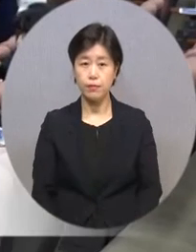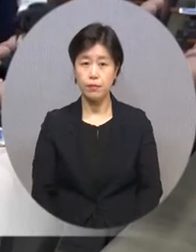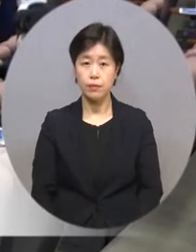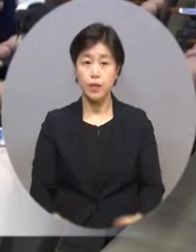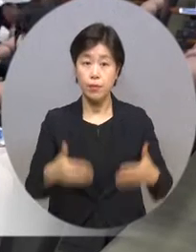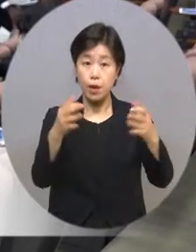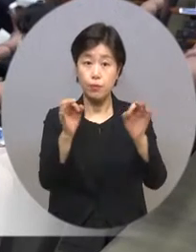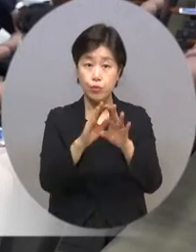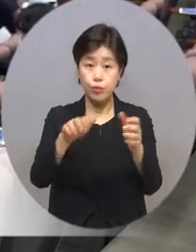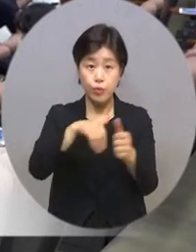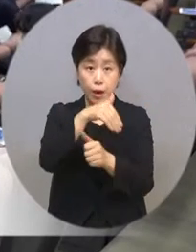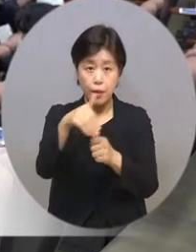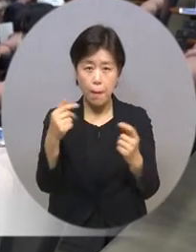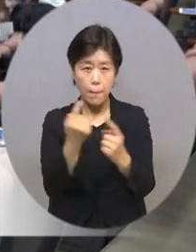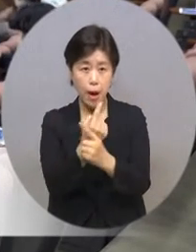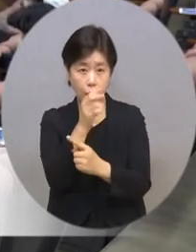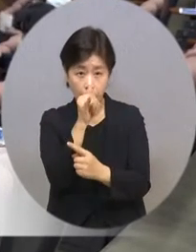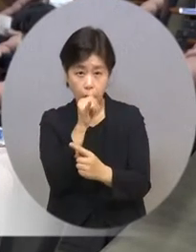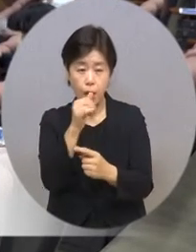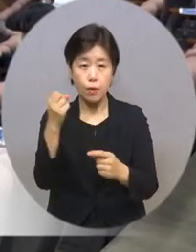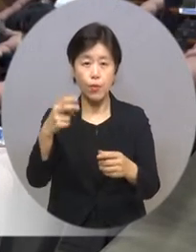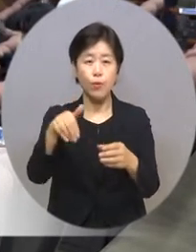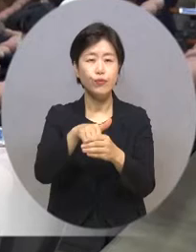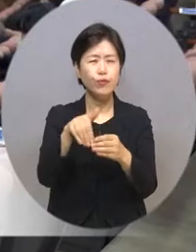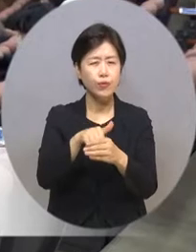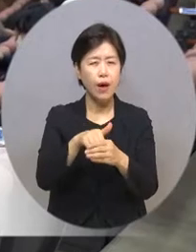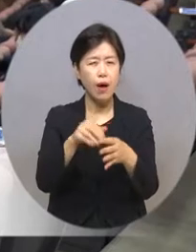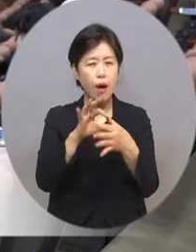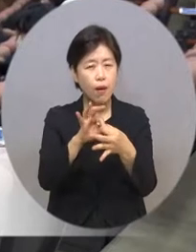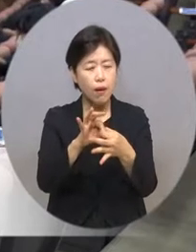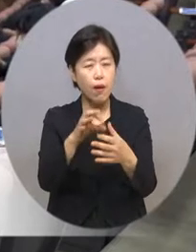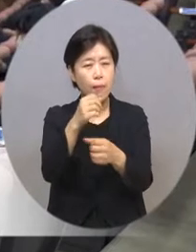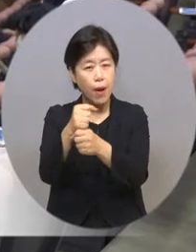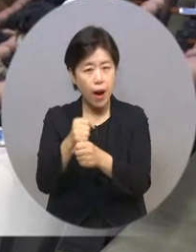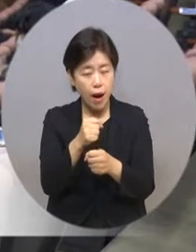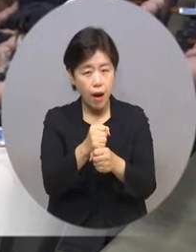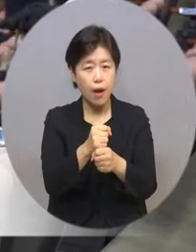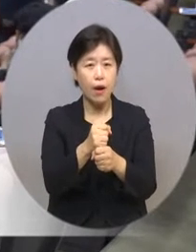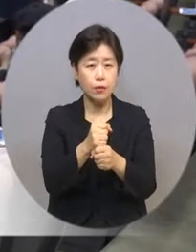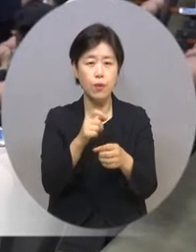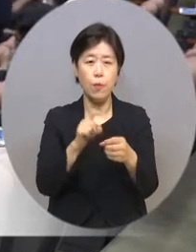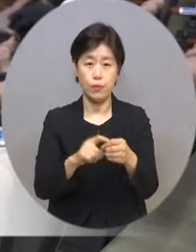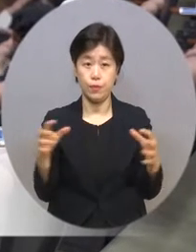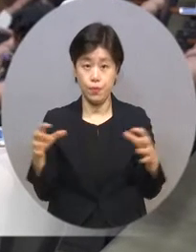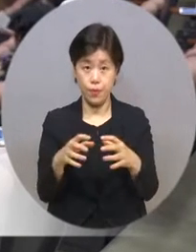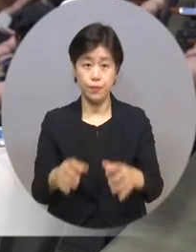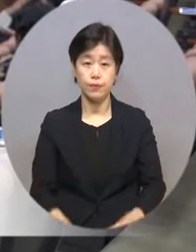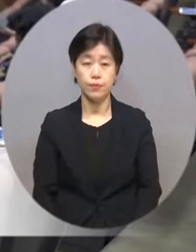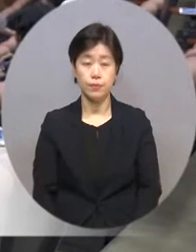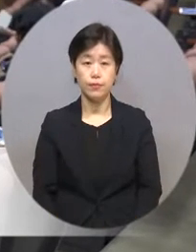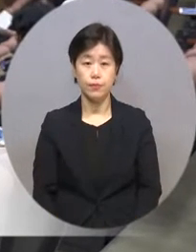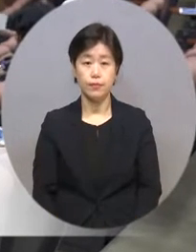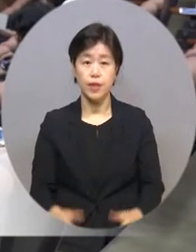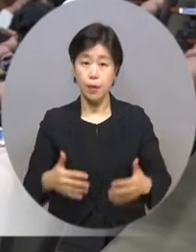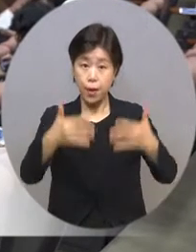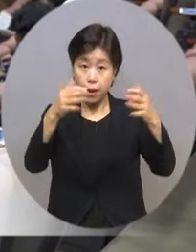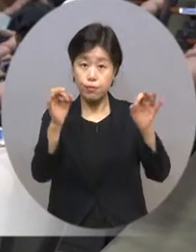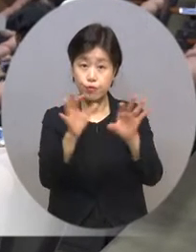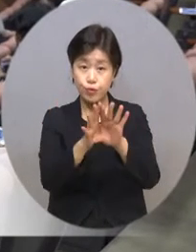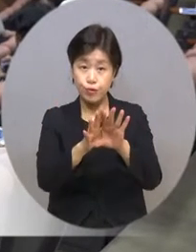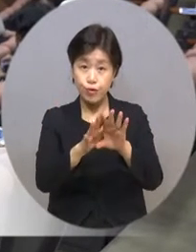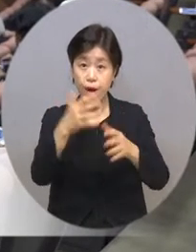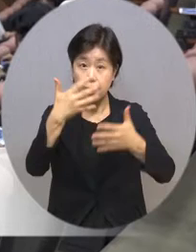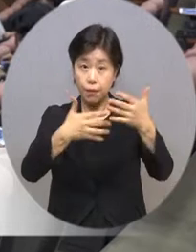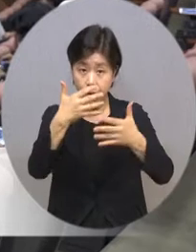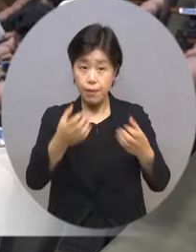환경 개선과 배리어프리 문화 콘텐츠 제작을 위한 자리입니다. 양주 배리어프리 영화제가